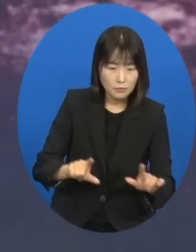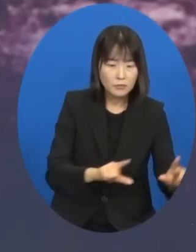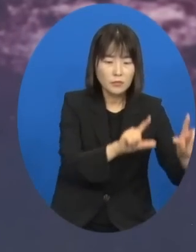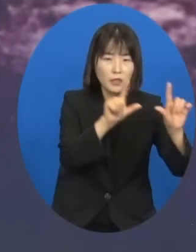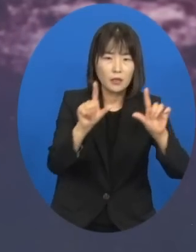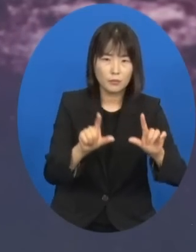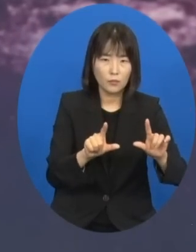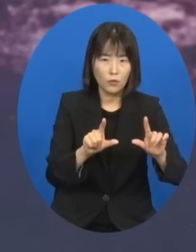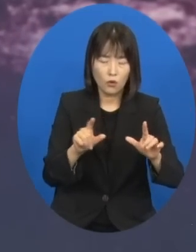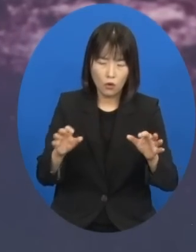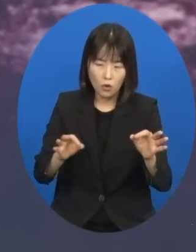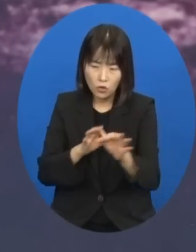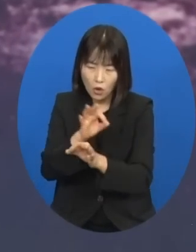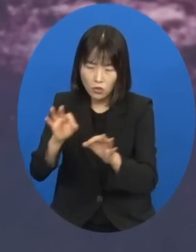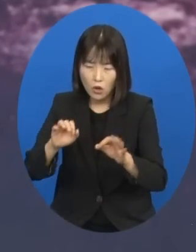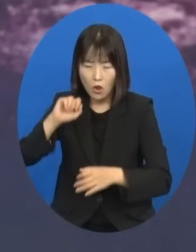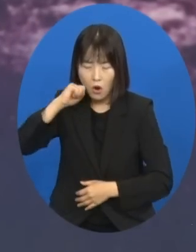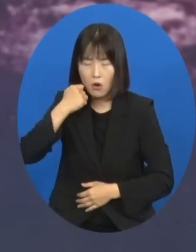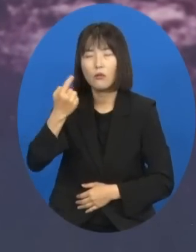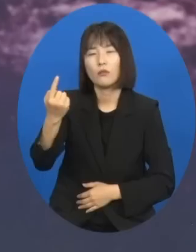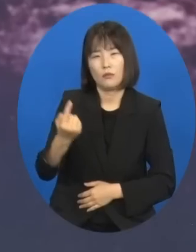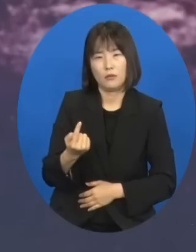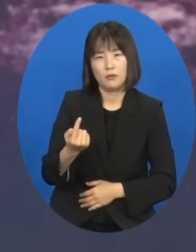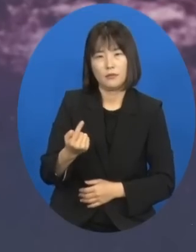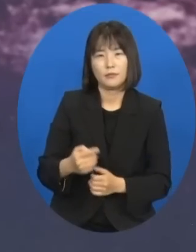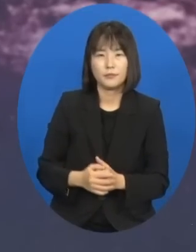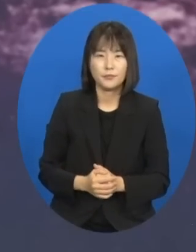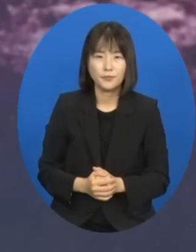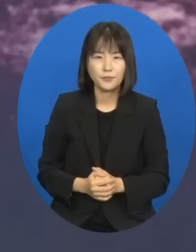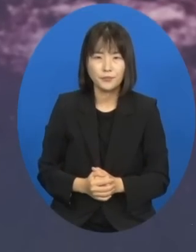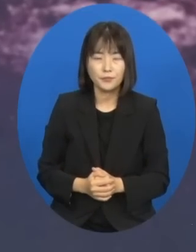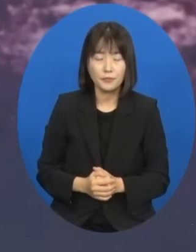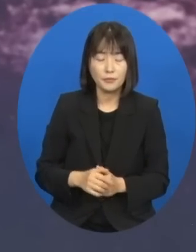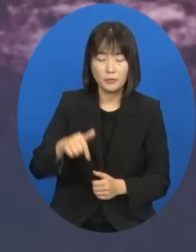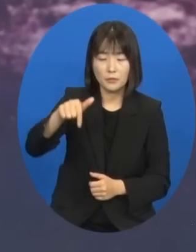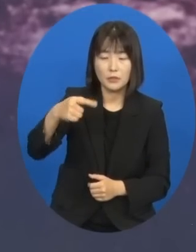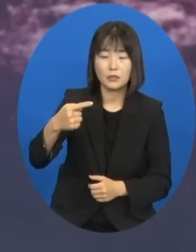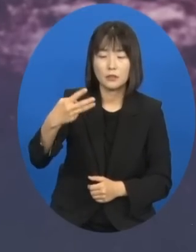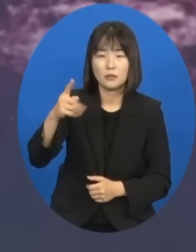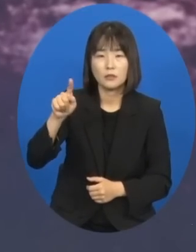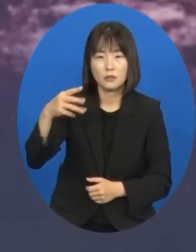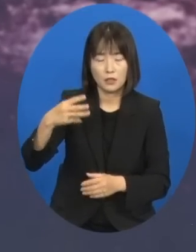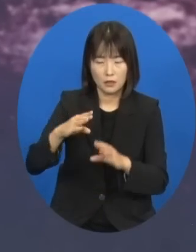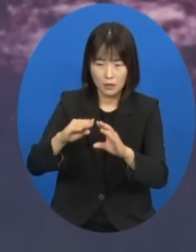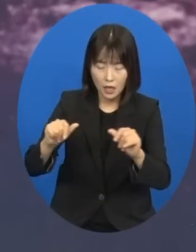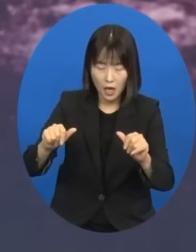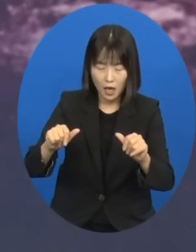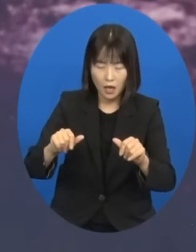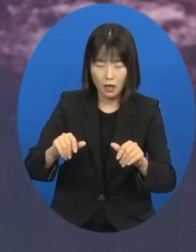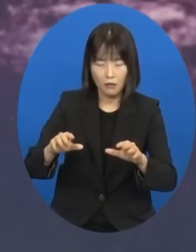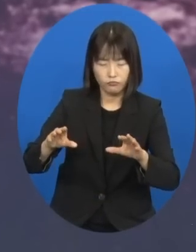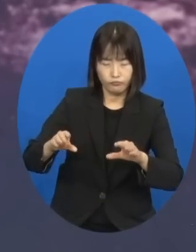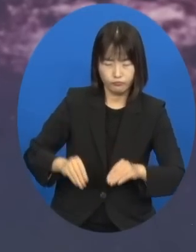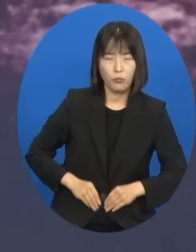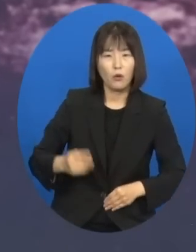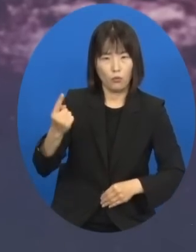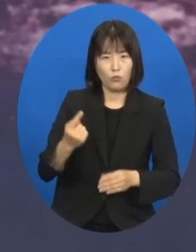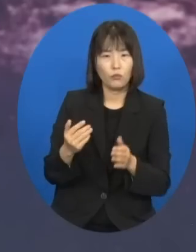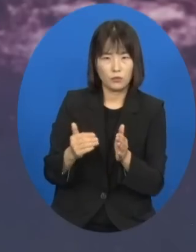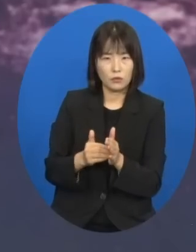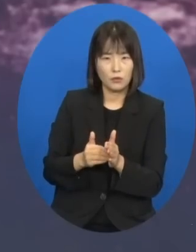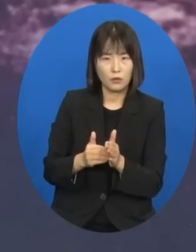이 경제적인 기근이 임한다는 거예요. 지금 이 그랄 땅에 그리고 그 땅에 다 흉년이 들었다고 하잖아요.